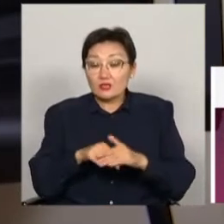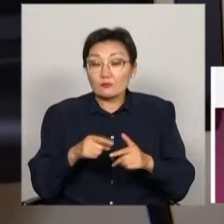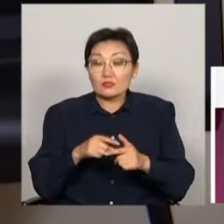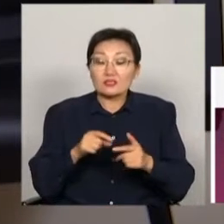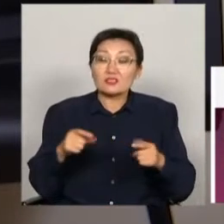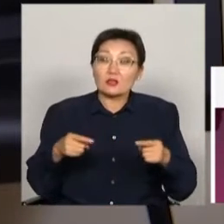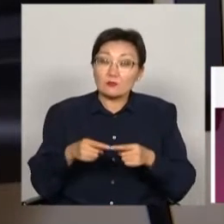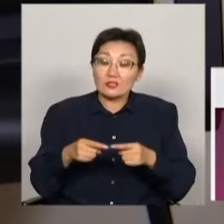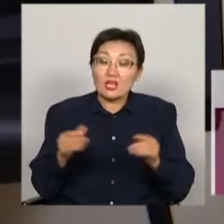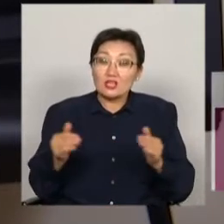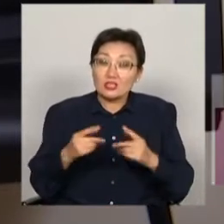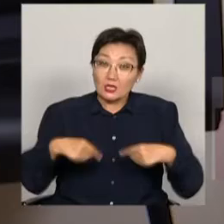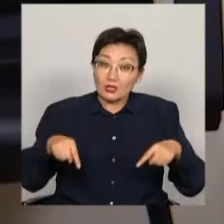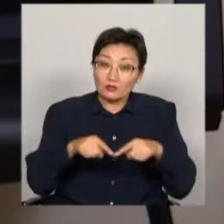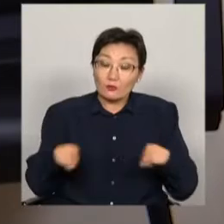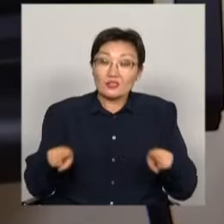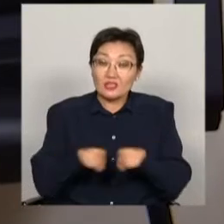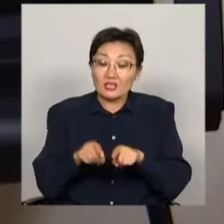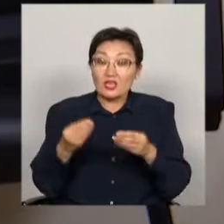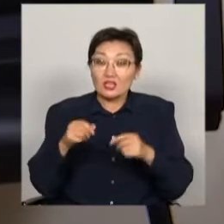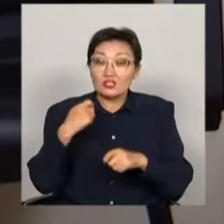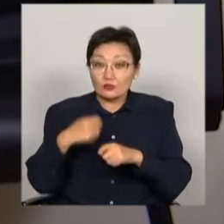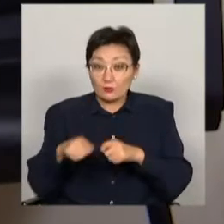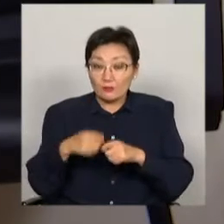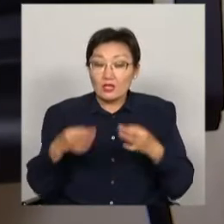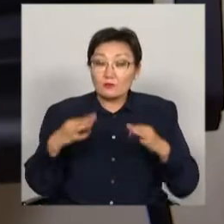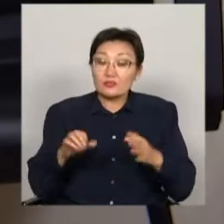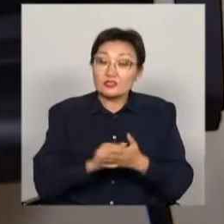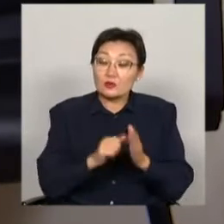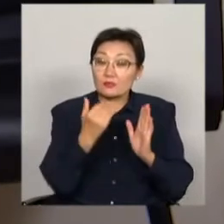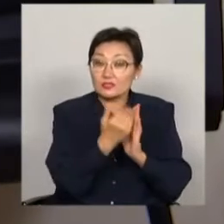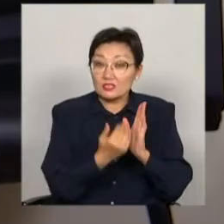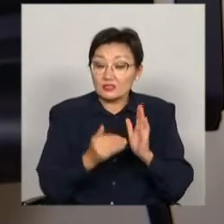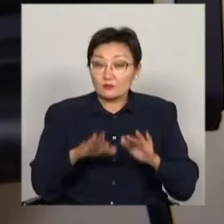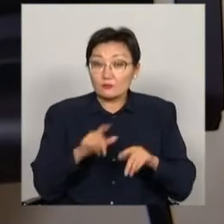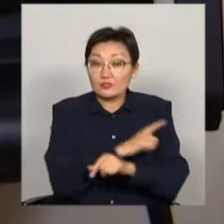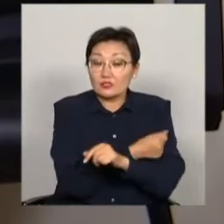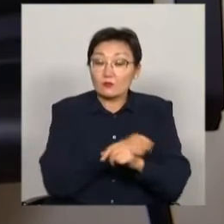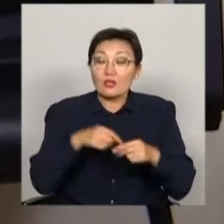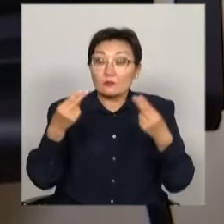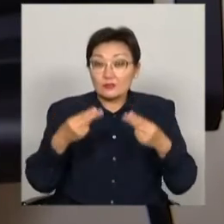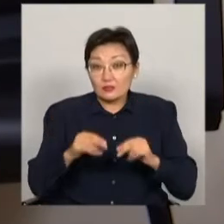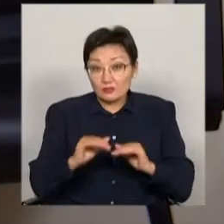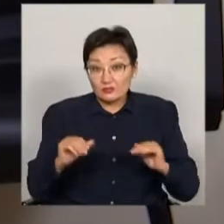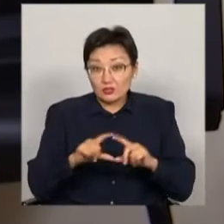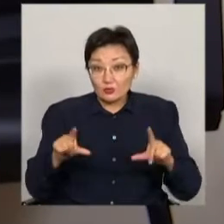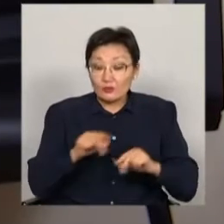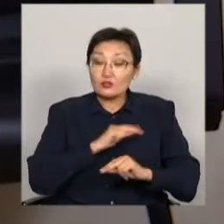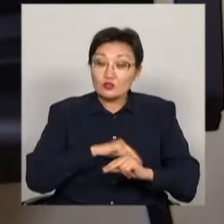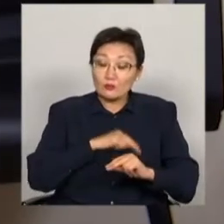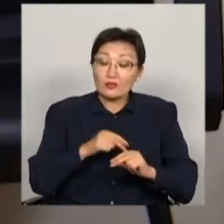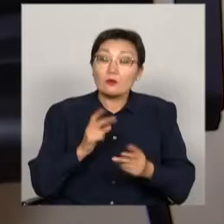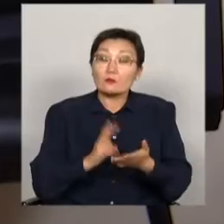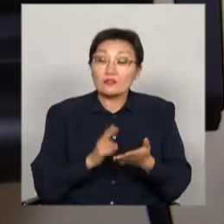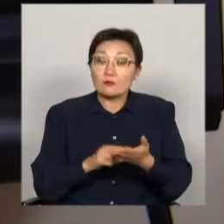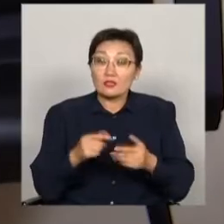пәтерде шағын орталық ашқандармен тең қаражат алады. Ал рұқсат беру құжаттарының тізімінде тек санитарлық анықтама мен балабақшаның жұмыс істеп жатқанын